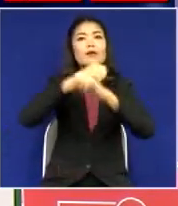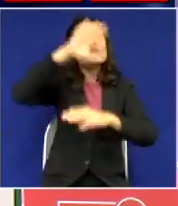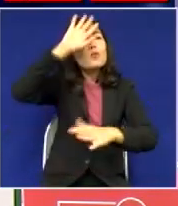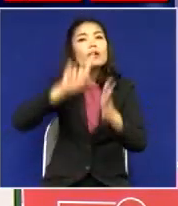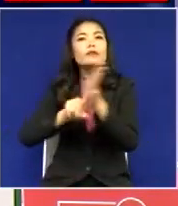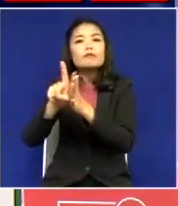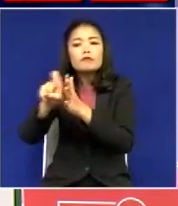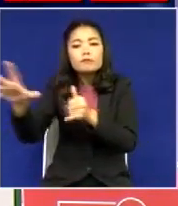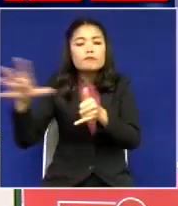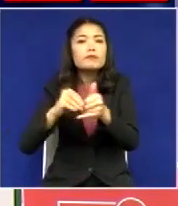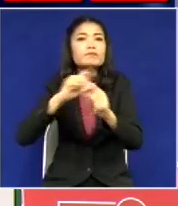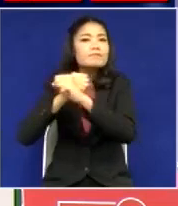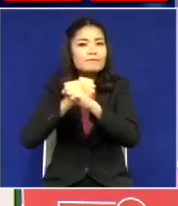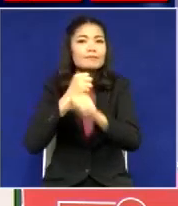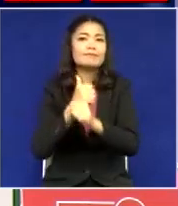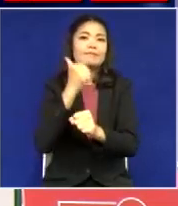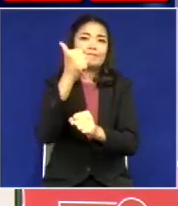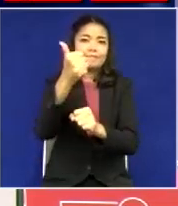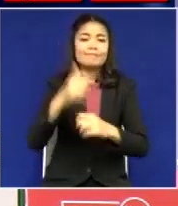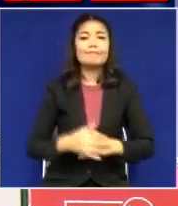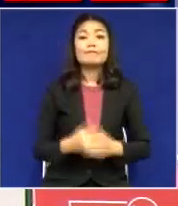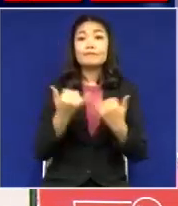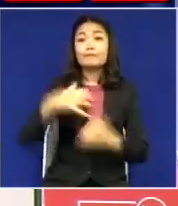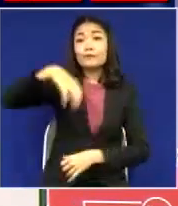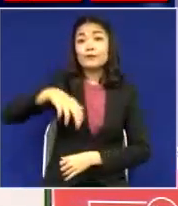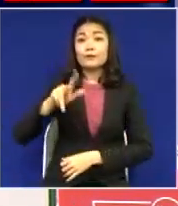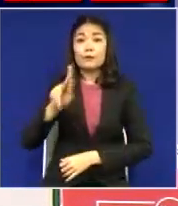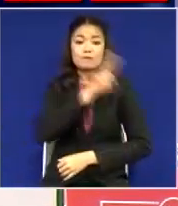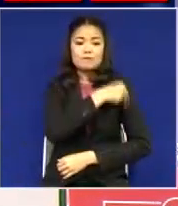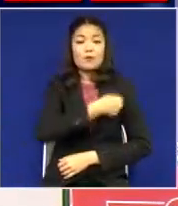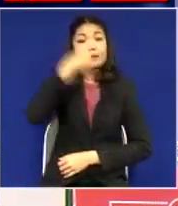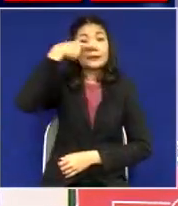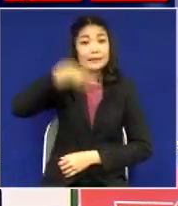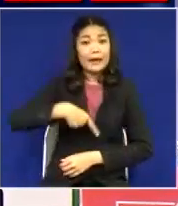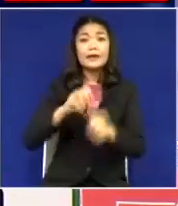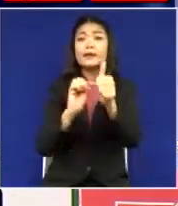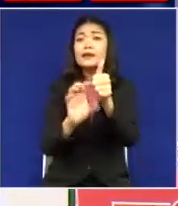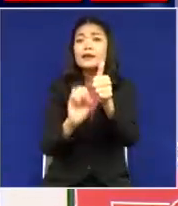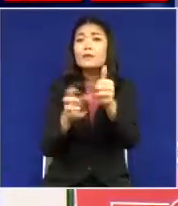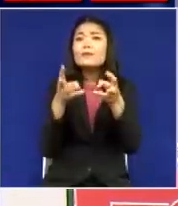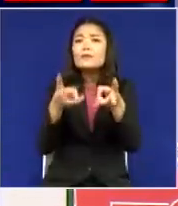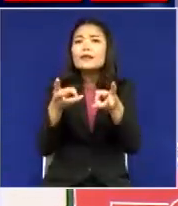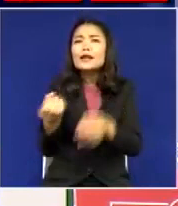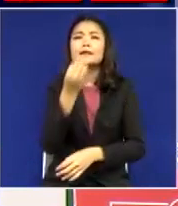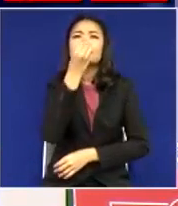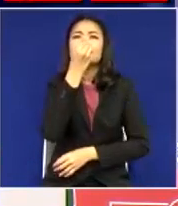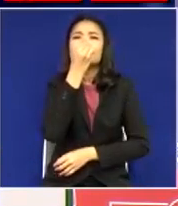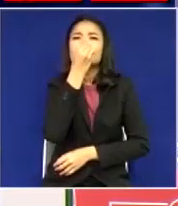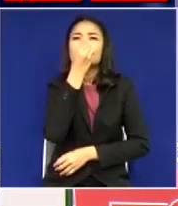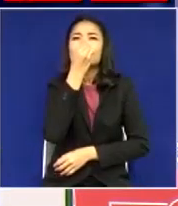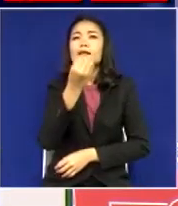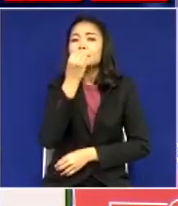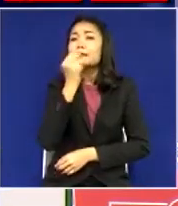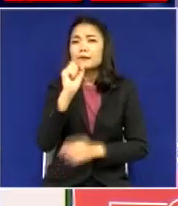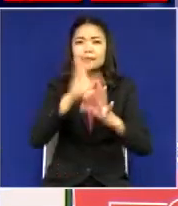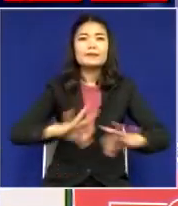นะครับวันนี้กรมการแพทย์แผนไทยและการแพทย์ทางเลือกครับแนะนำในเรื่องของการใช้เมนูสุขภาพอาหารเป็นสิ่งที่มีความส